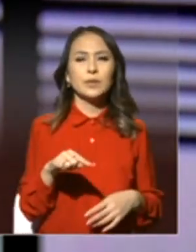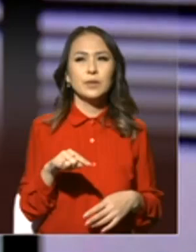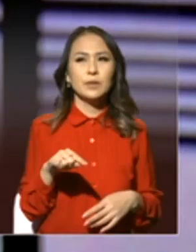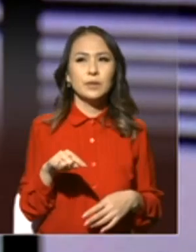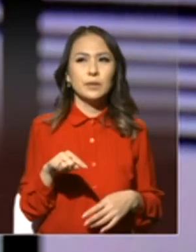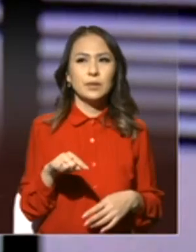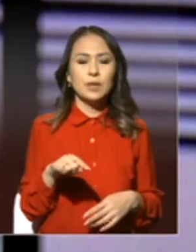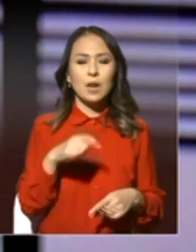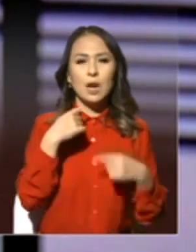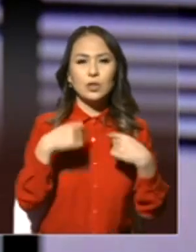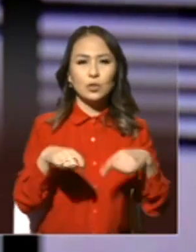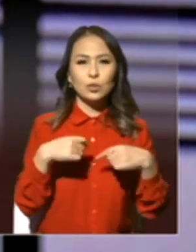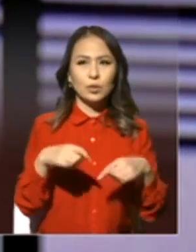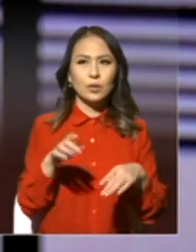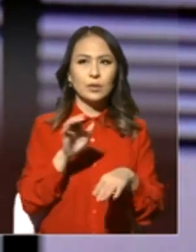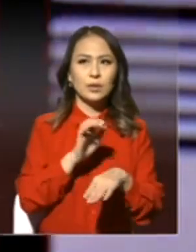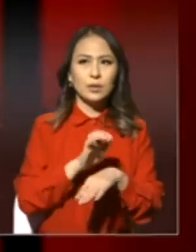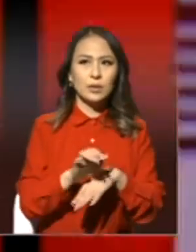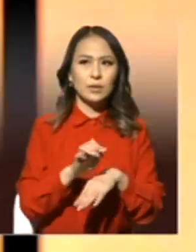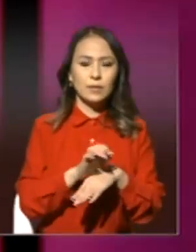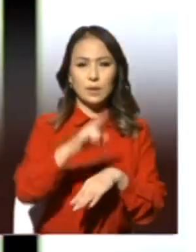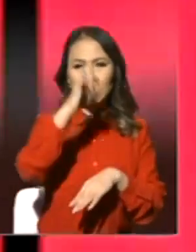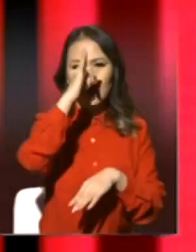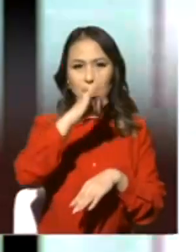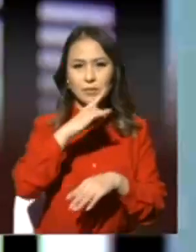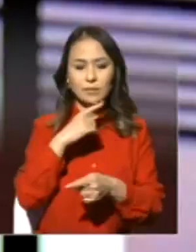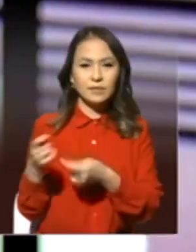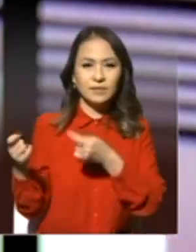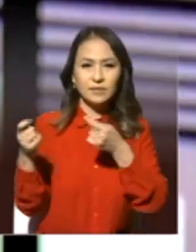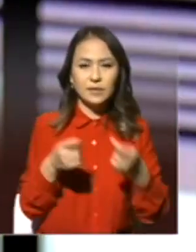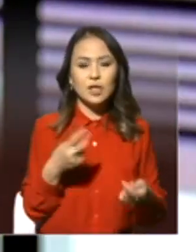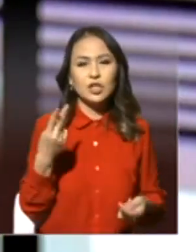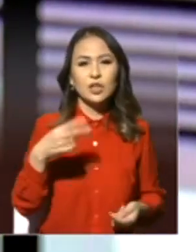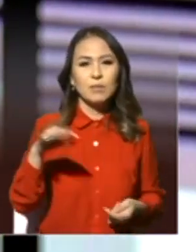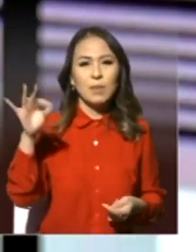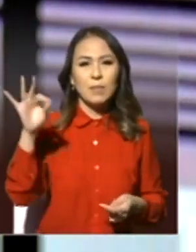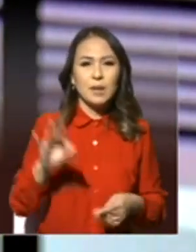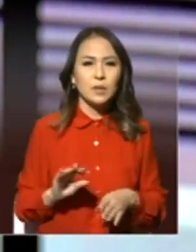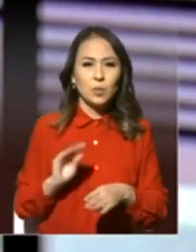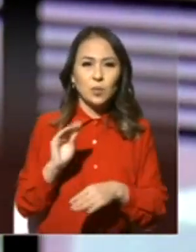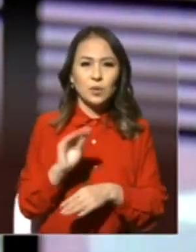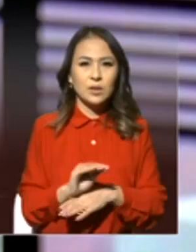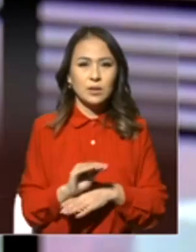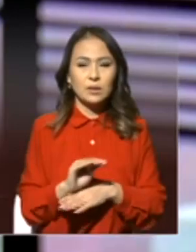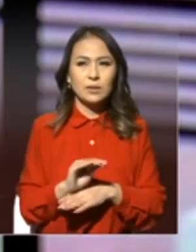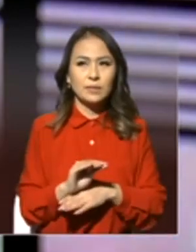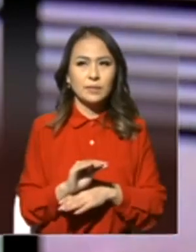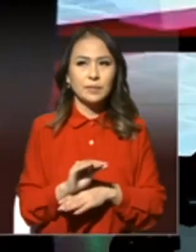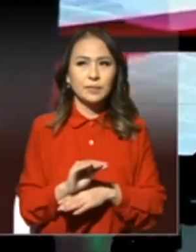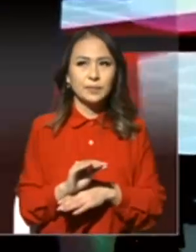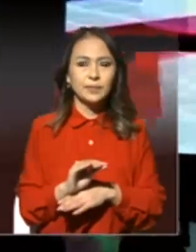жаңағы азық-түлік тауарларының бізге Қазақстанға кіруі импорт 20%-ға өскен. Бұл бір. Екіншіден